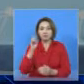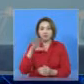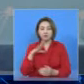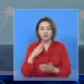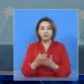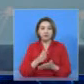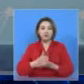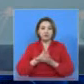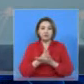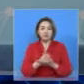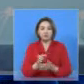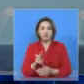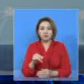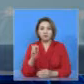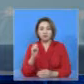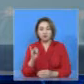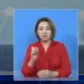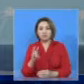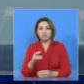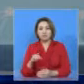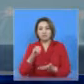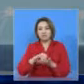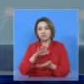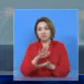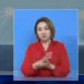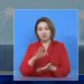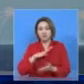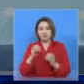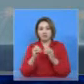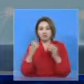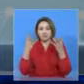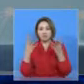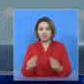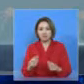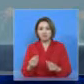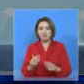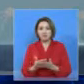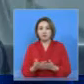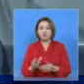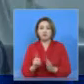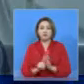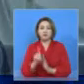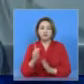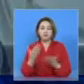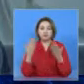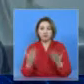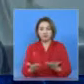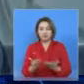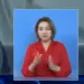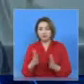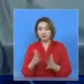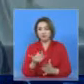его направили в департамент юстиции, когда на регистрацию пойдет, после 10 дней официально она вступит в силу. На данный момент у